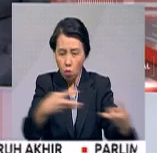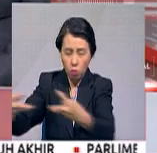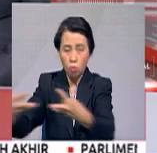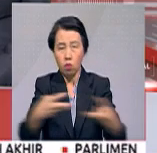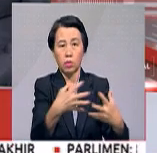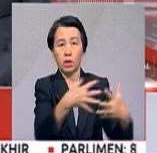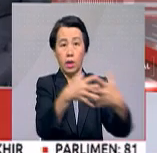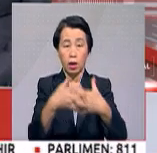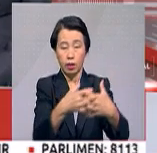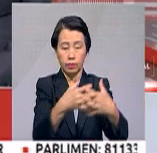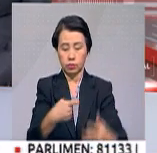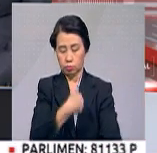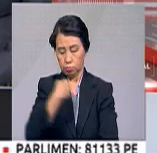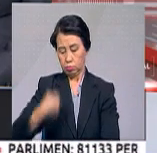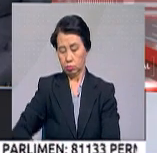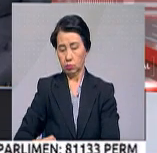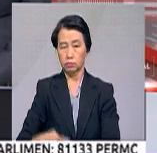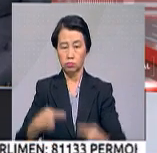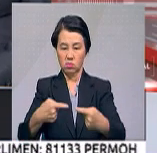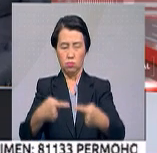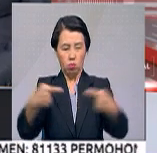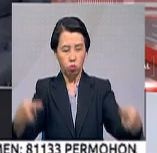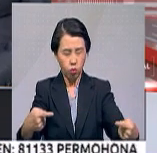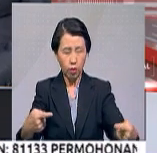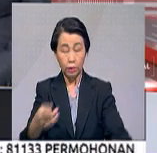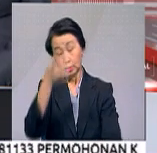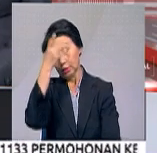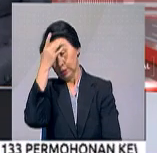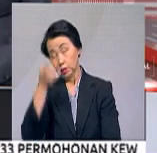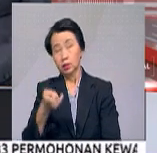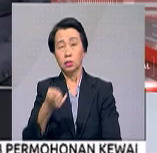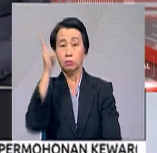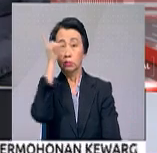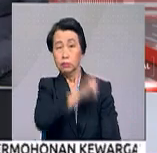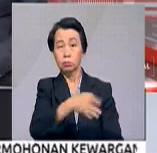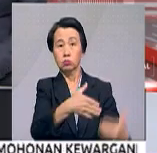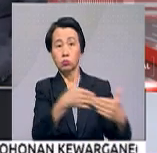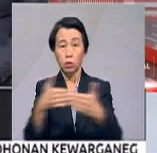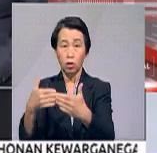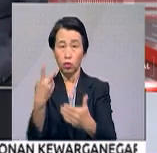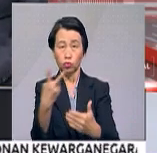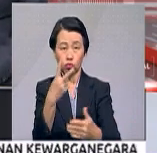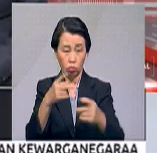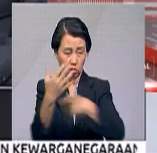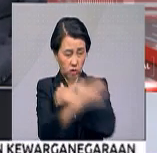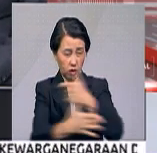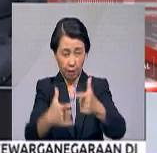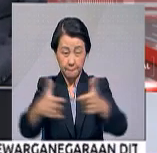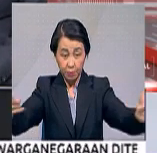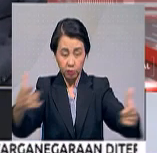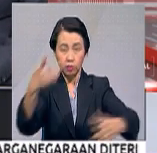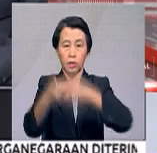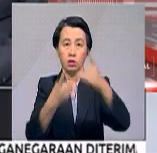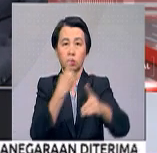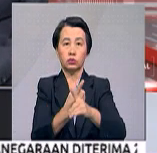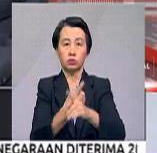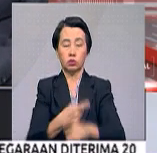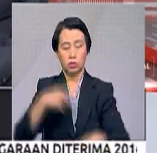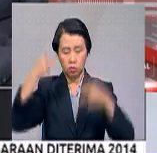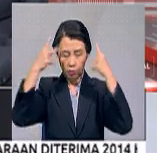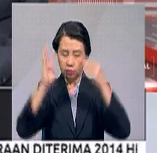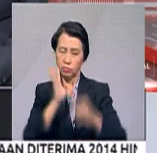perdagangan Amerika Syarikat China. Ketegangan yang semakin meruncing dan berlarutan antara dua kuasa besar dunia ini, kata Perdana